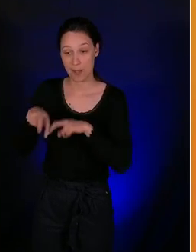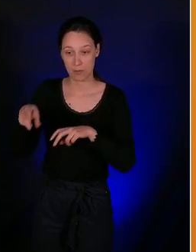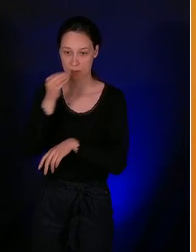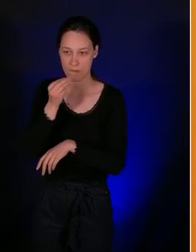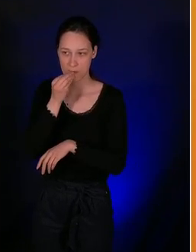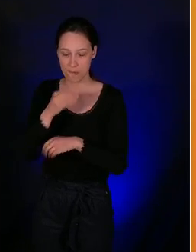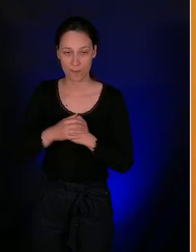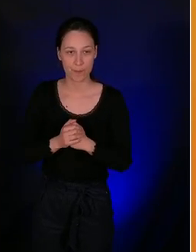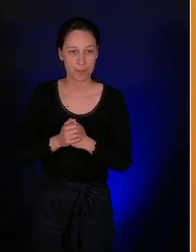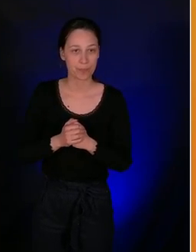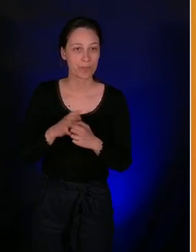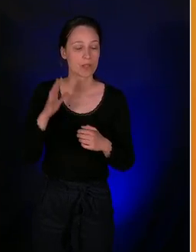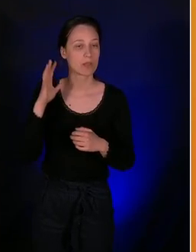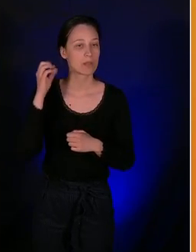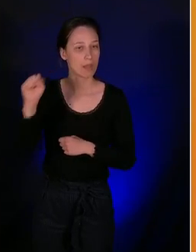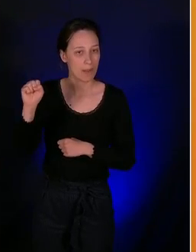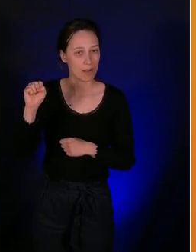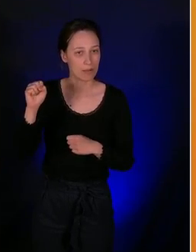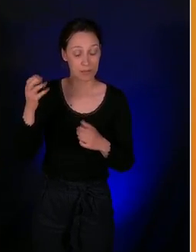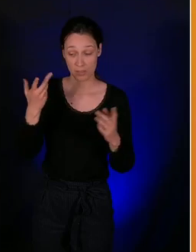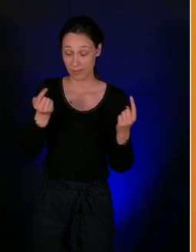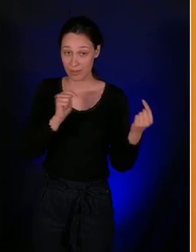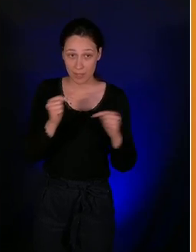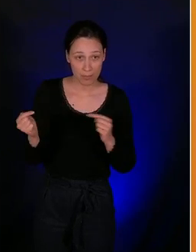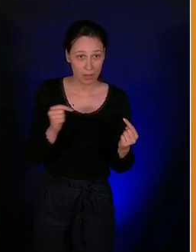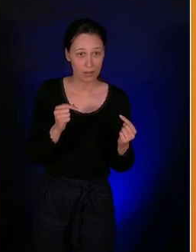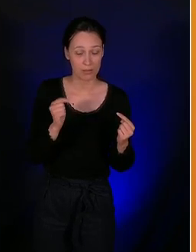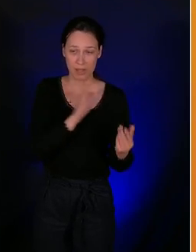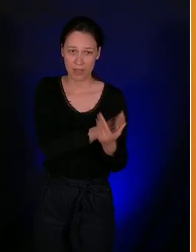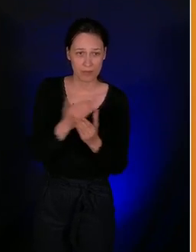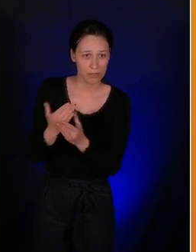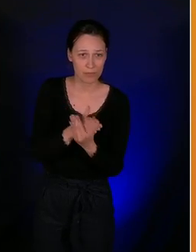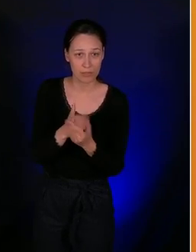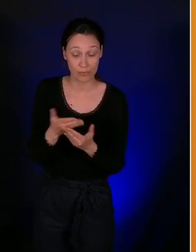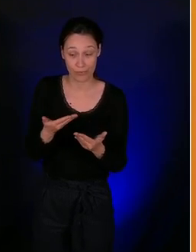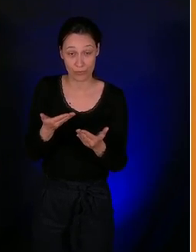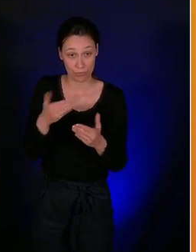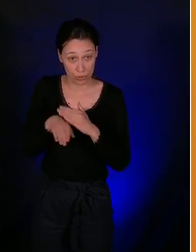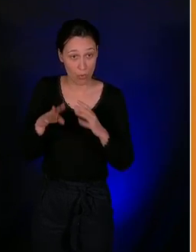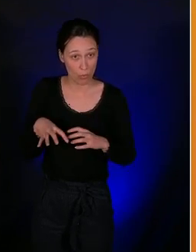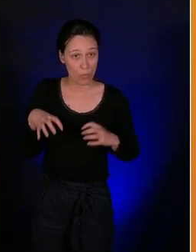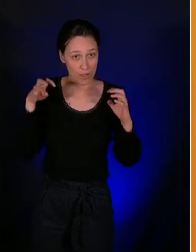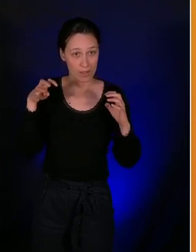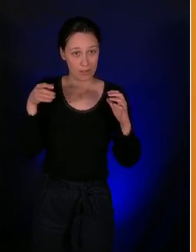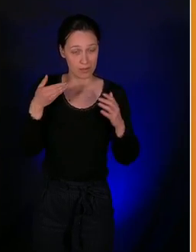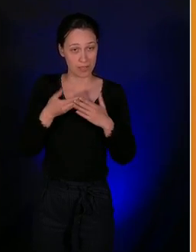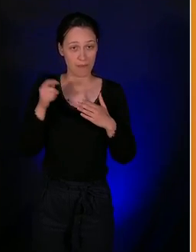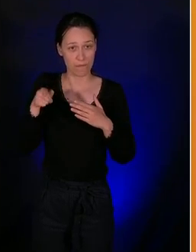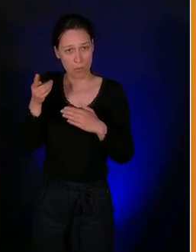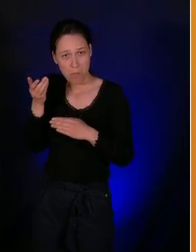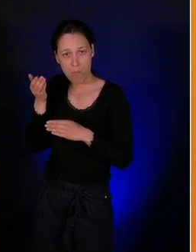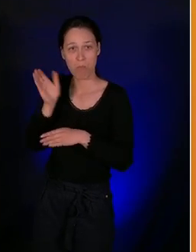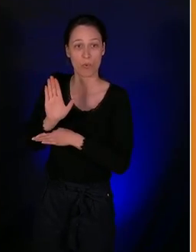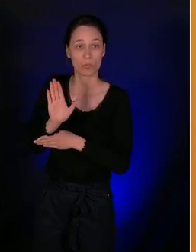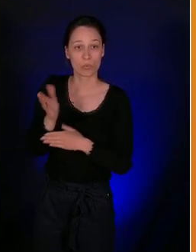Camarades, les débats, les interventions dans notre congrès doivent refléter la multitude de luttes dans